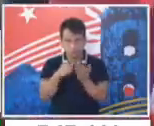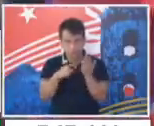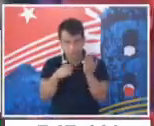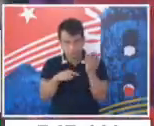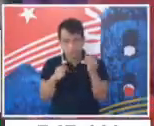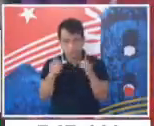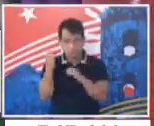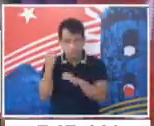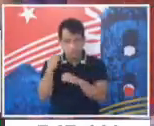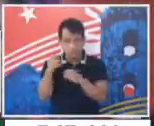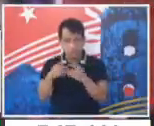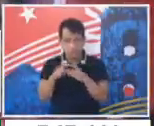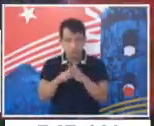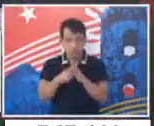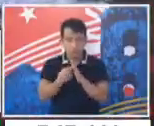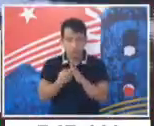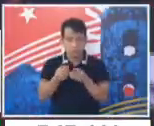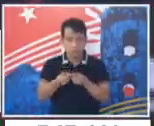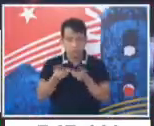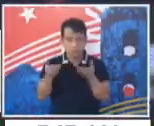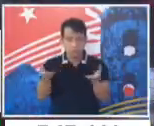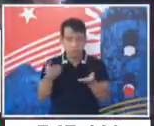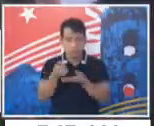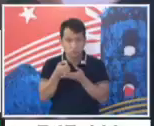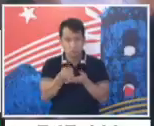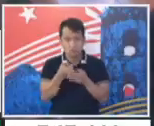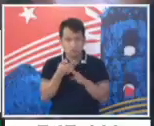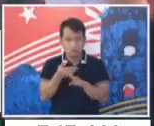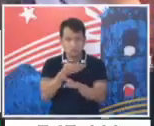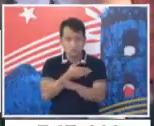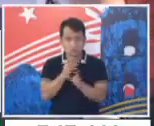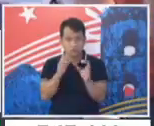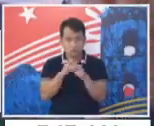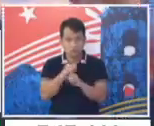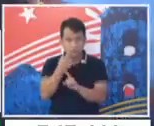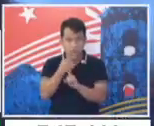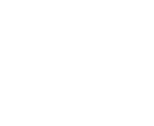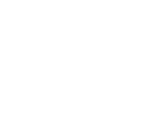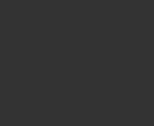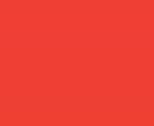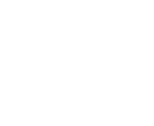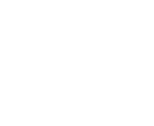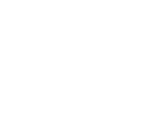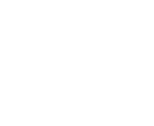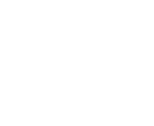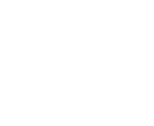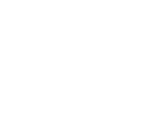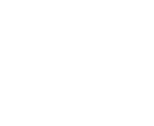inaasahang magsisimula ang pamamahagi ng tulong bago matapos ang buwan ng Oktubre.